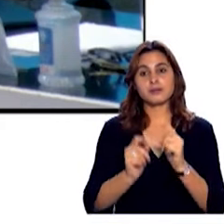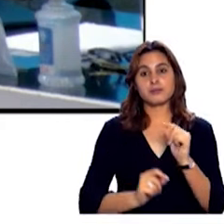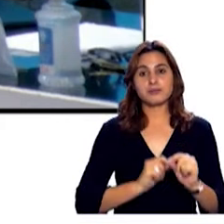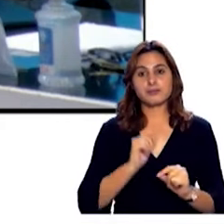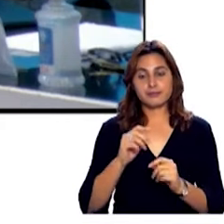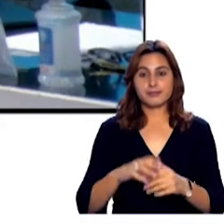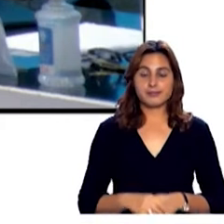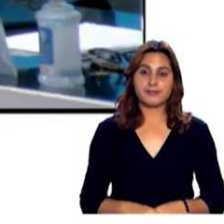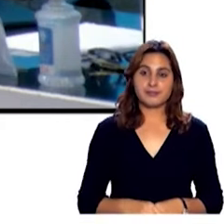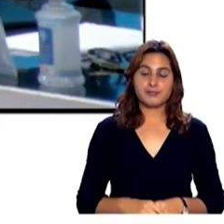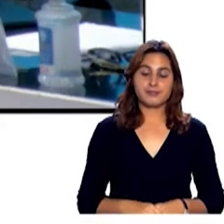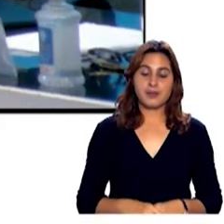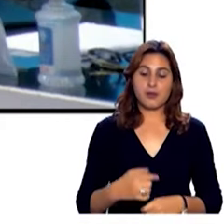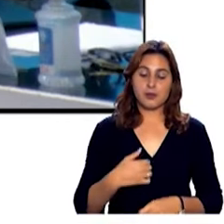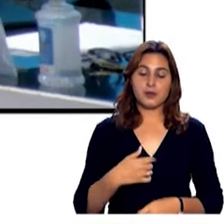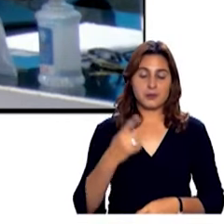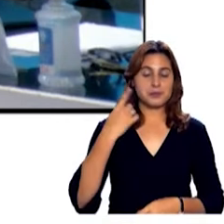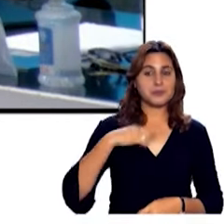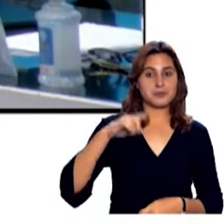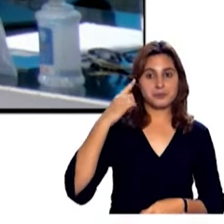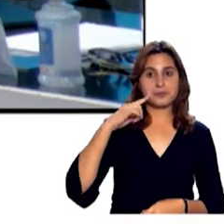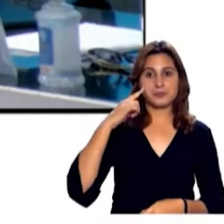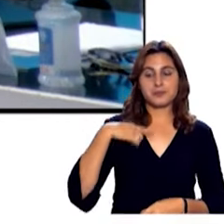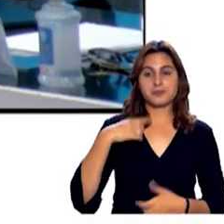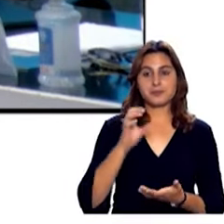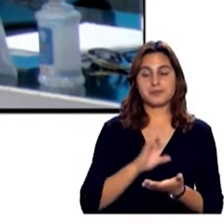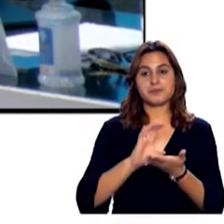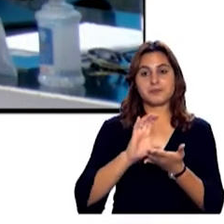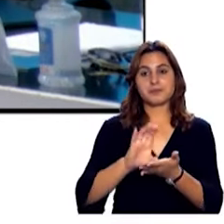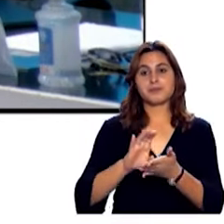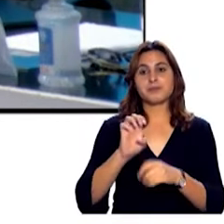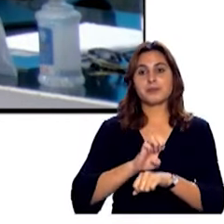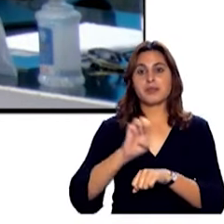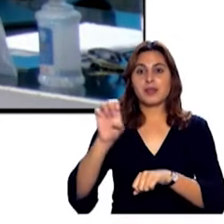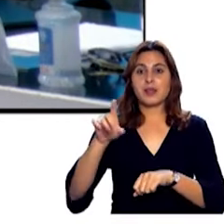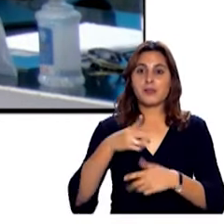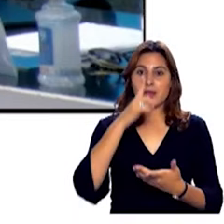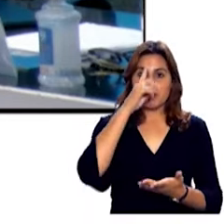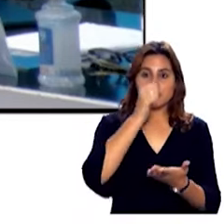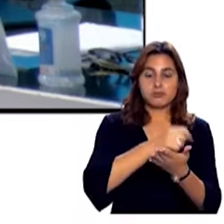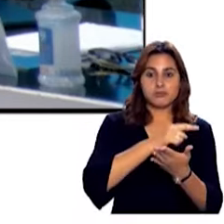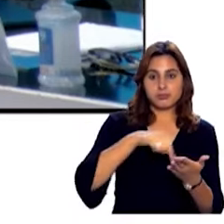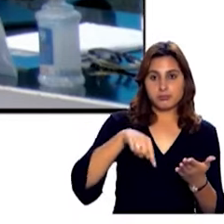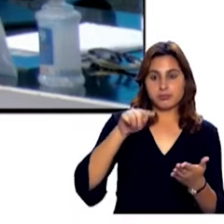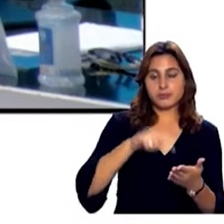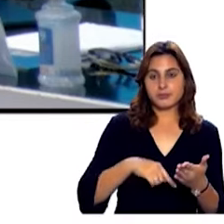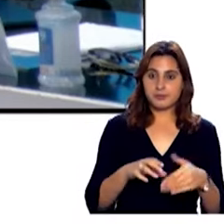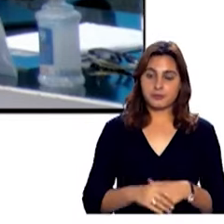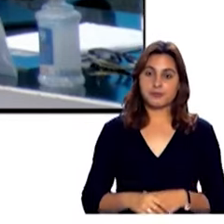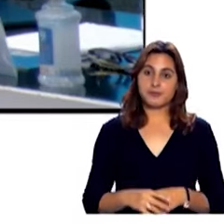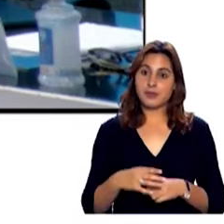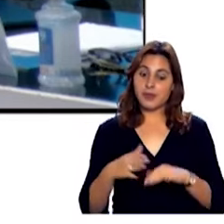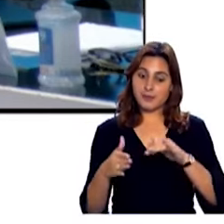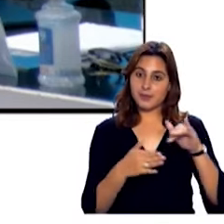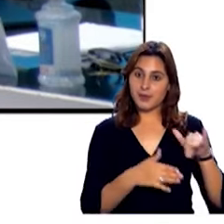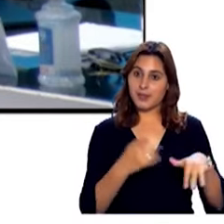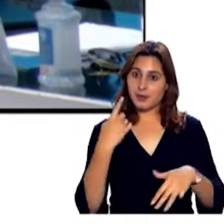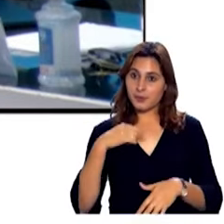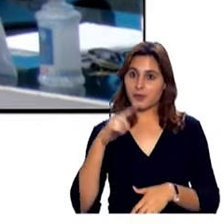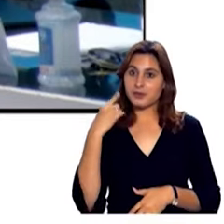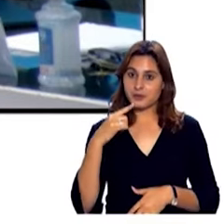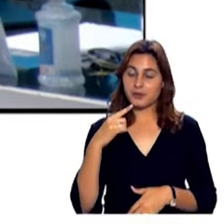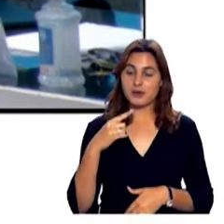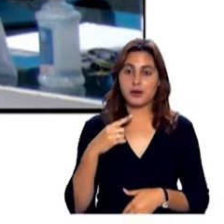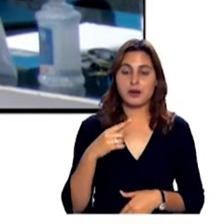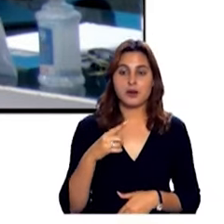d'état à la cour de cassation c'est-à-dire comme un avocat qui appartient à ce barreau spécialisé